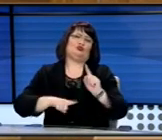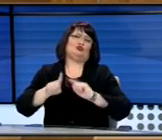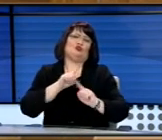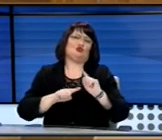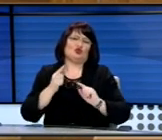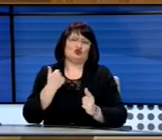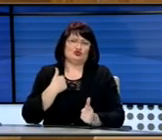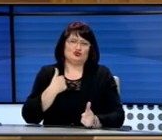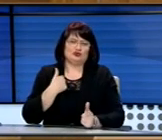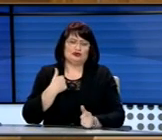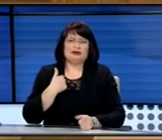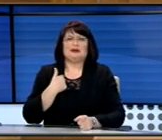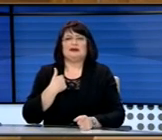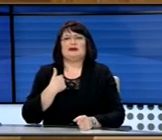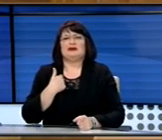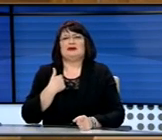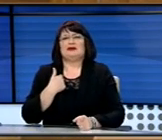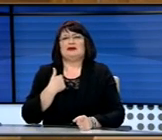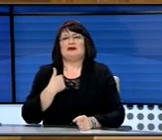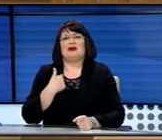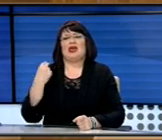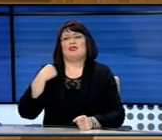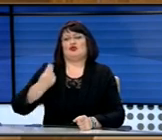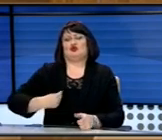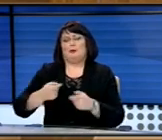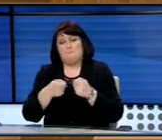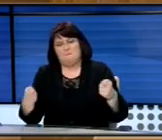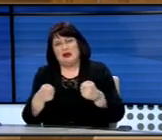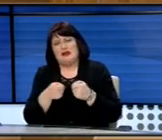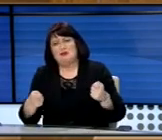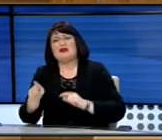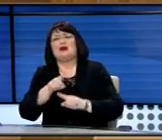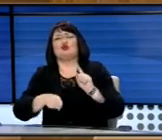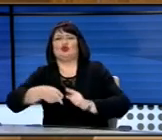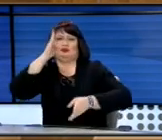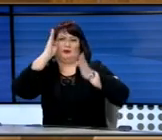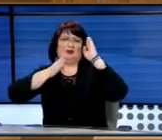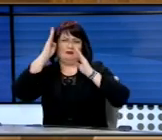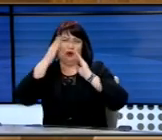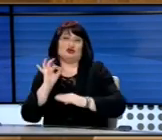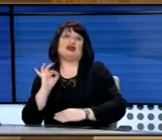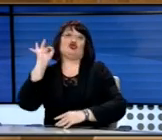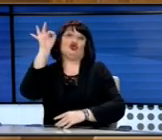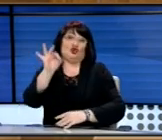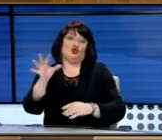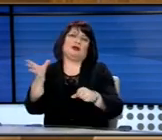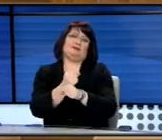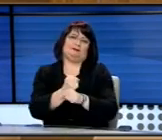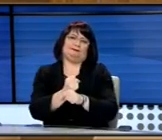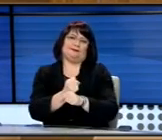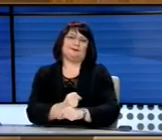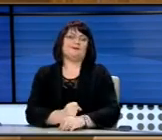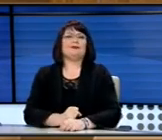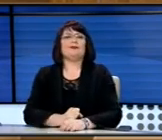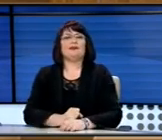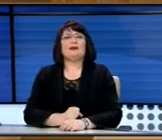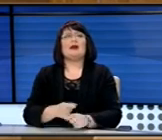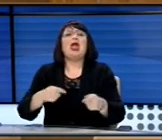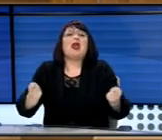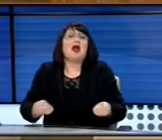θα πληρώσουν τα νέα δημοσιονομικά μέτρα για να επιτευχθούν οι δημοσιονομικοί στόχοι. Και αυτοί δεν είναι άλλοι